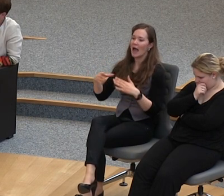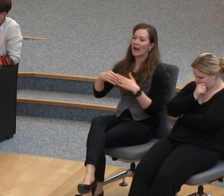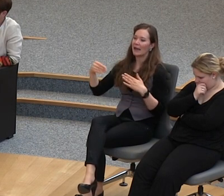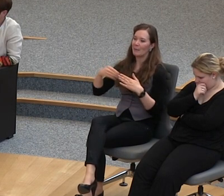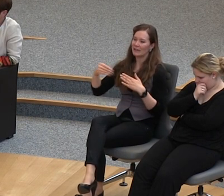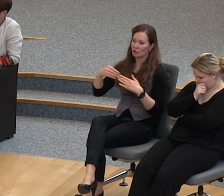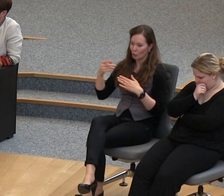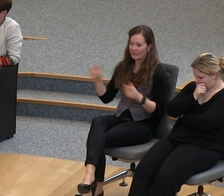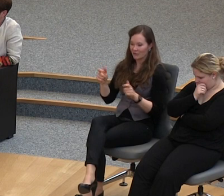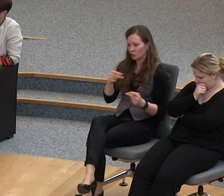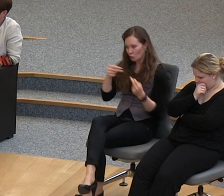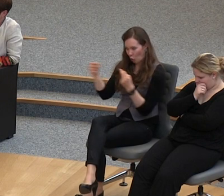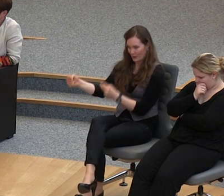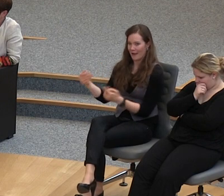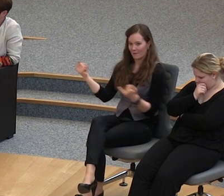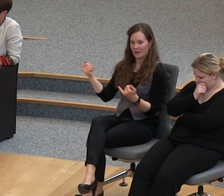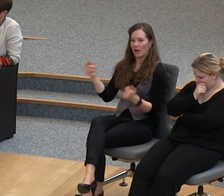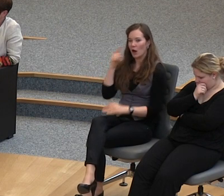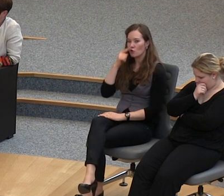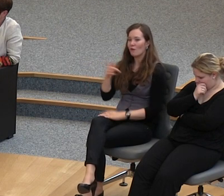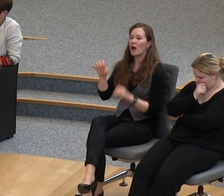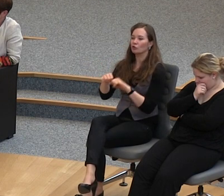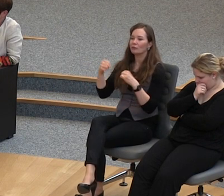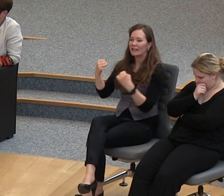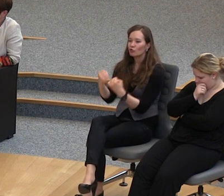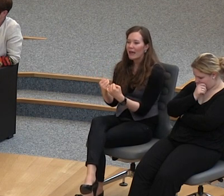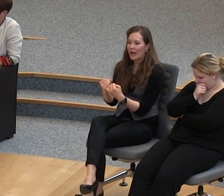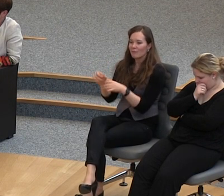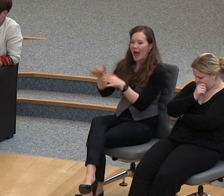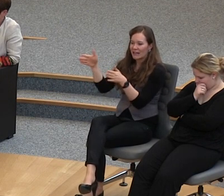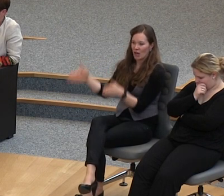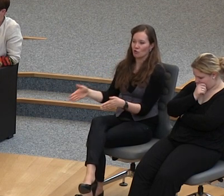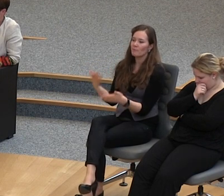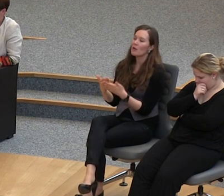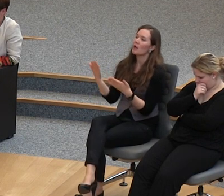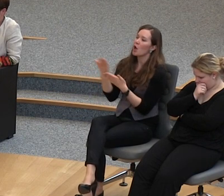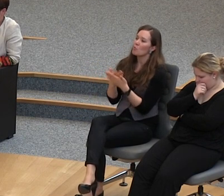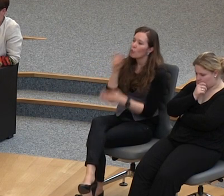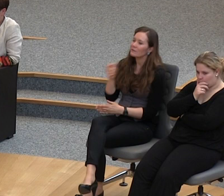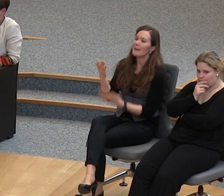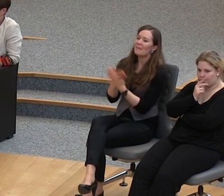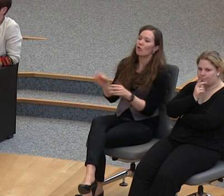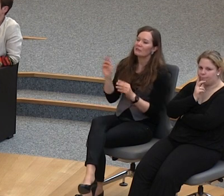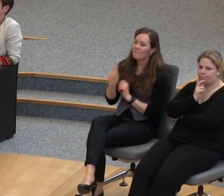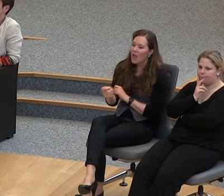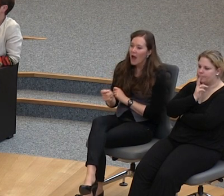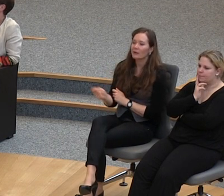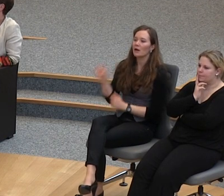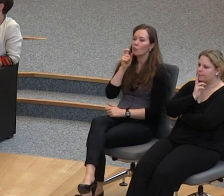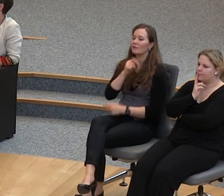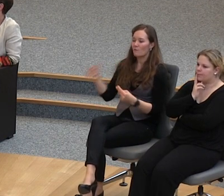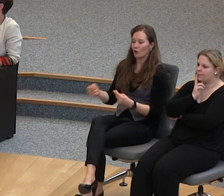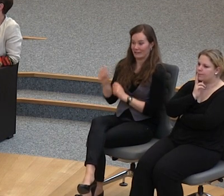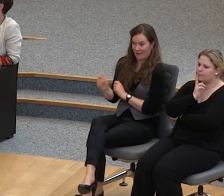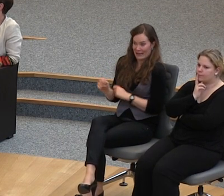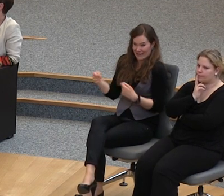Rehabilitation. Das findet fast ausschließlich in stationären Einrichtungen statt, also Berufsbildungswerke, Berufsförderungswerke. Wir